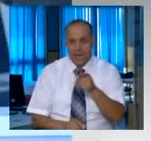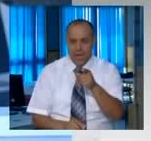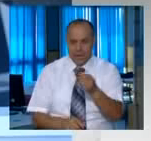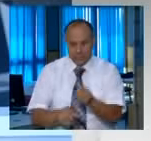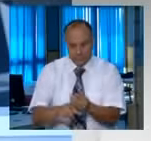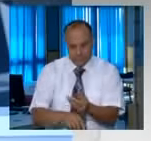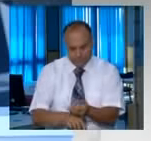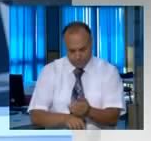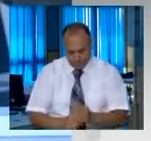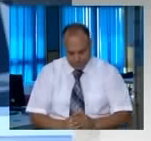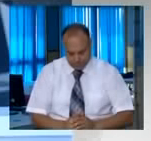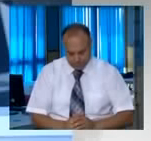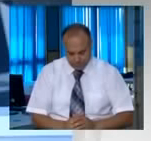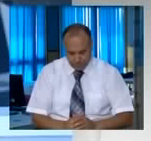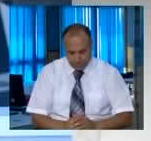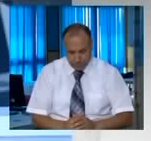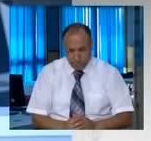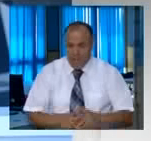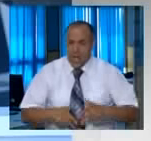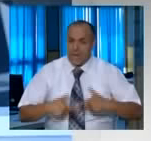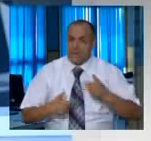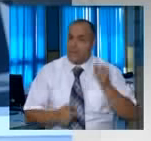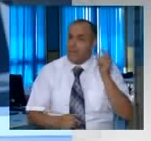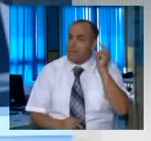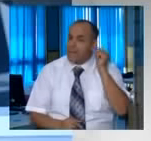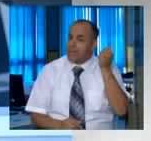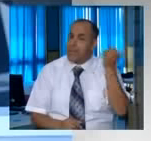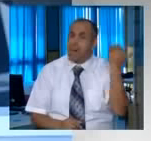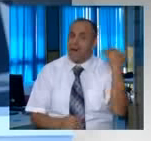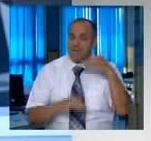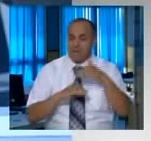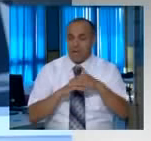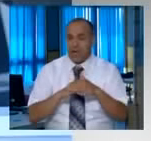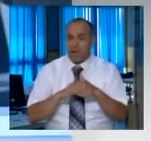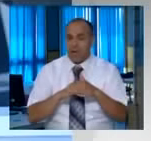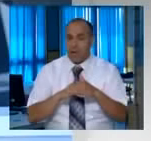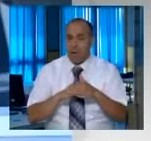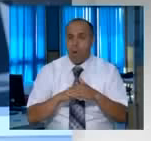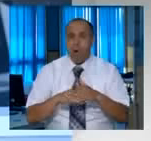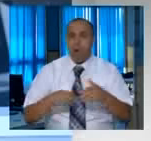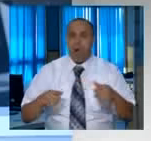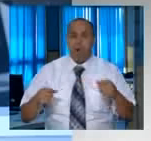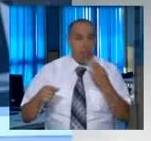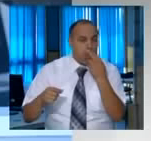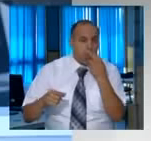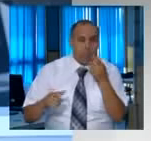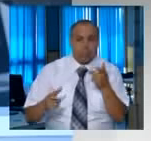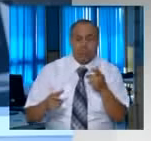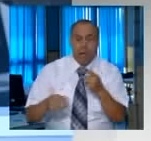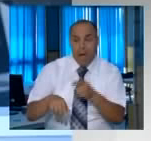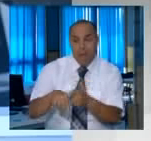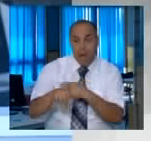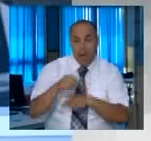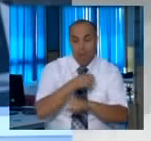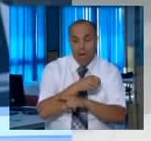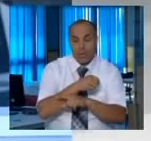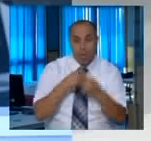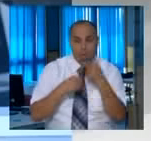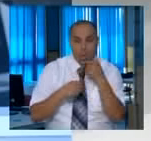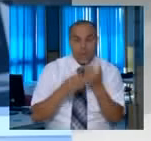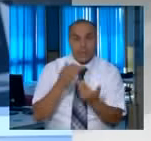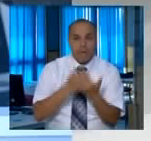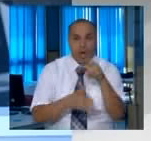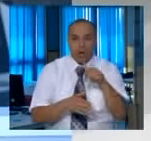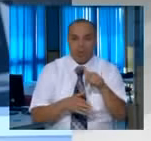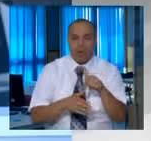لك. كما عاشت مدينة القصرين الليلة الماضية على وقع عملية أمنية استباقية انتهت فجر